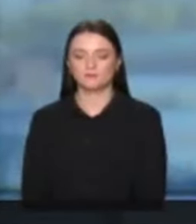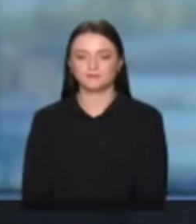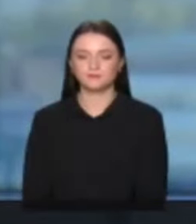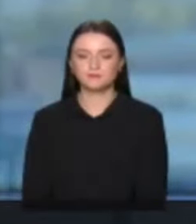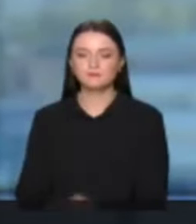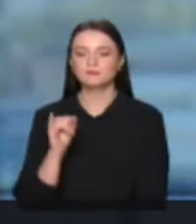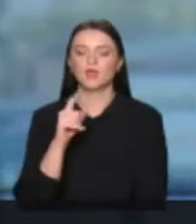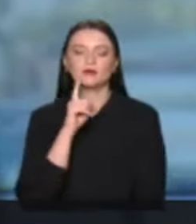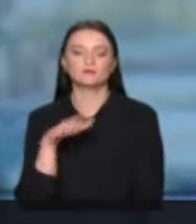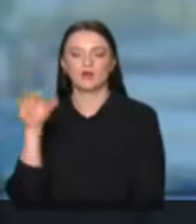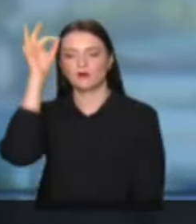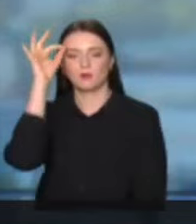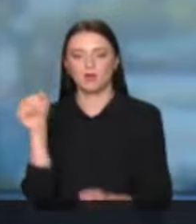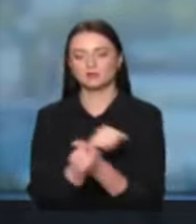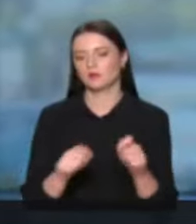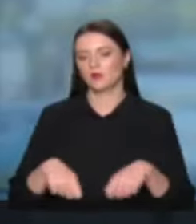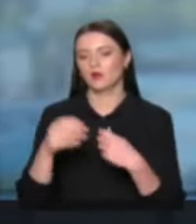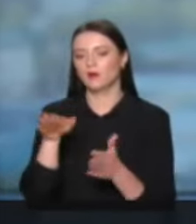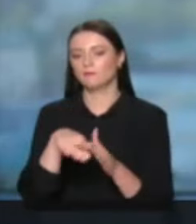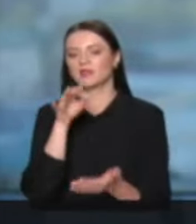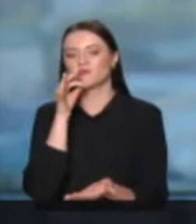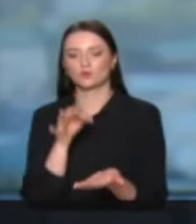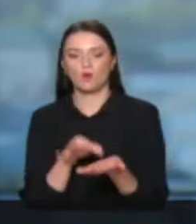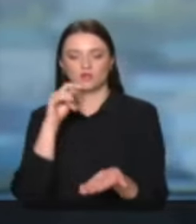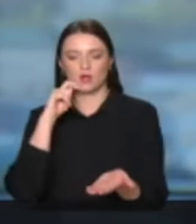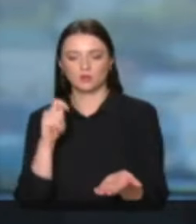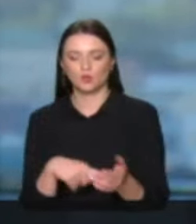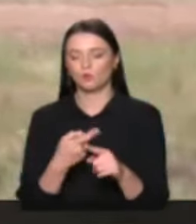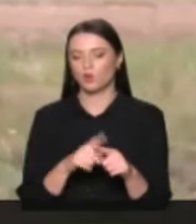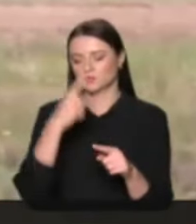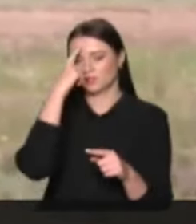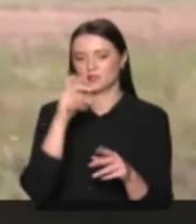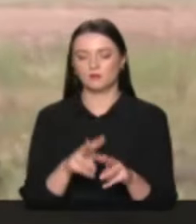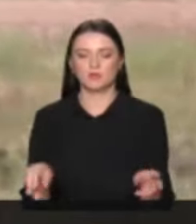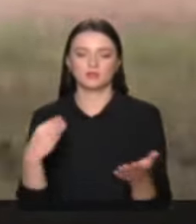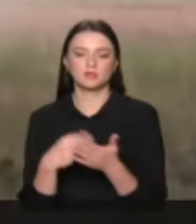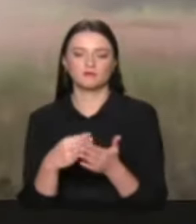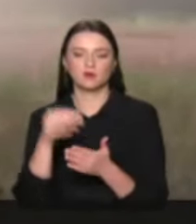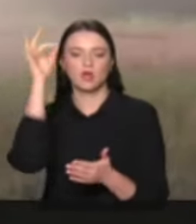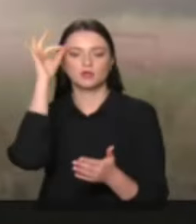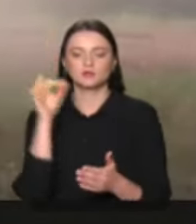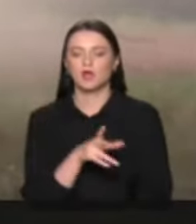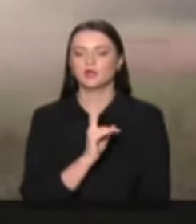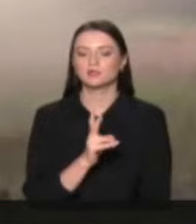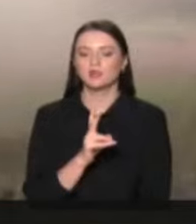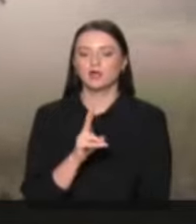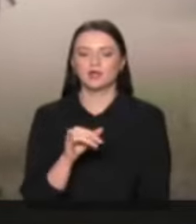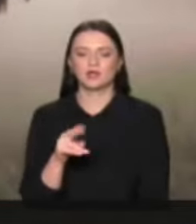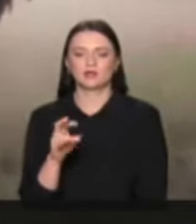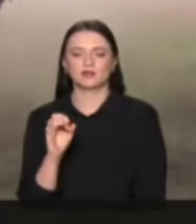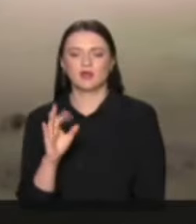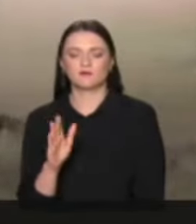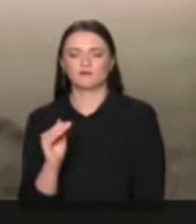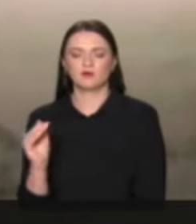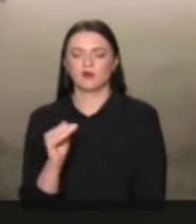Ну і тим часом уся німецька зброя передавалася під відповідальність України. Про це заявив міністр фінансів Німеччини Крістіан Ліндер. Він зазначає,